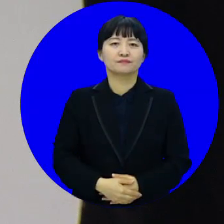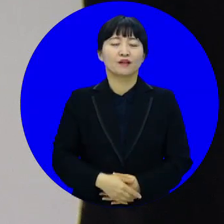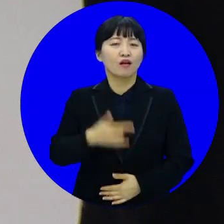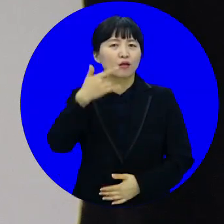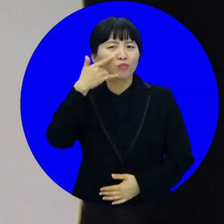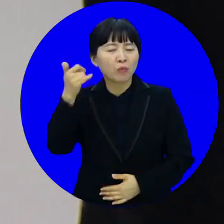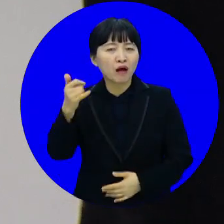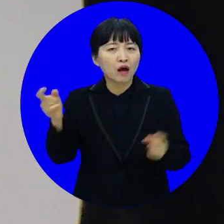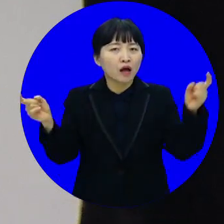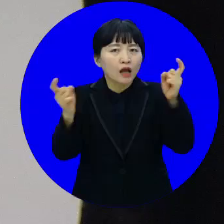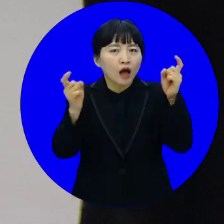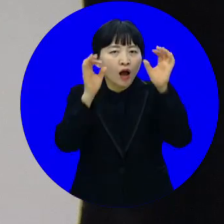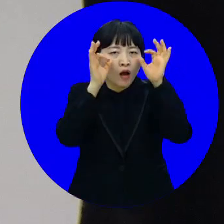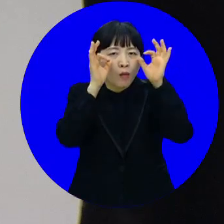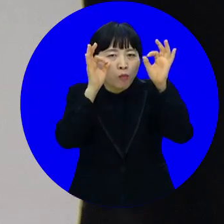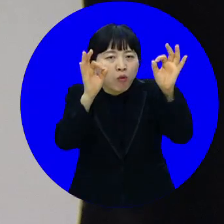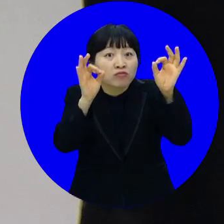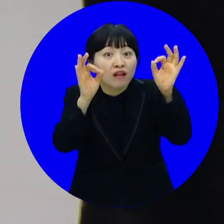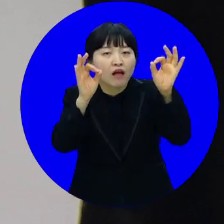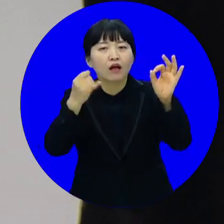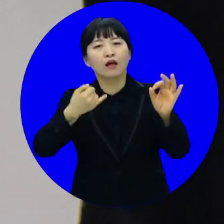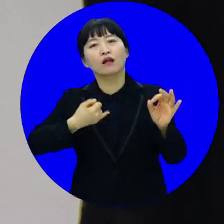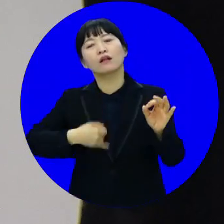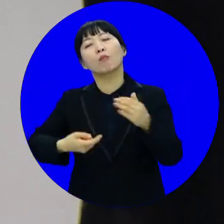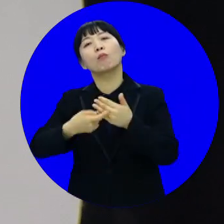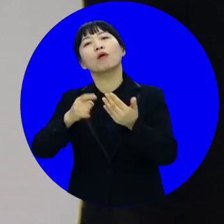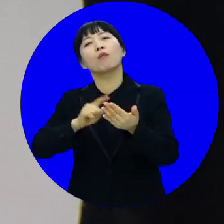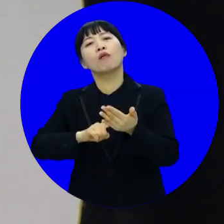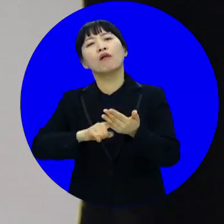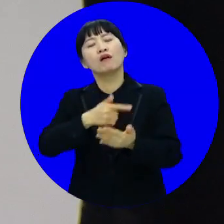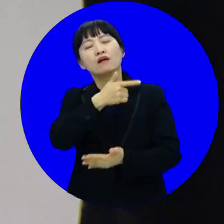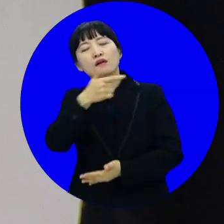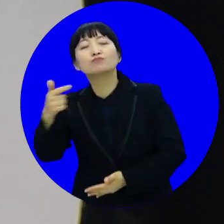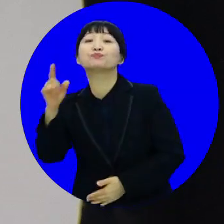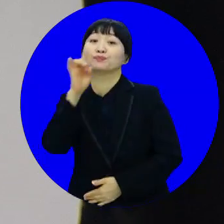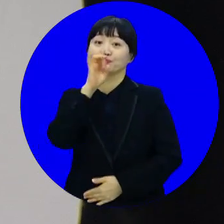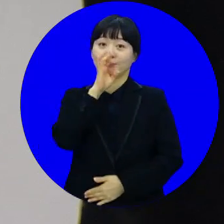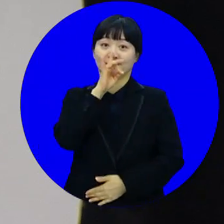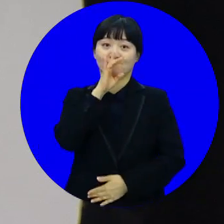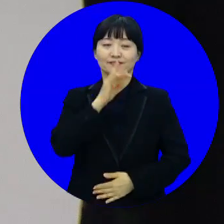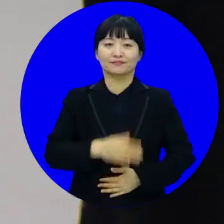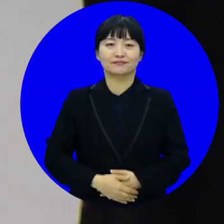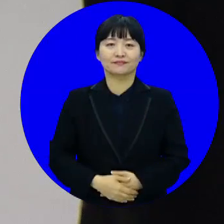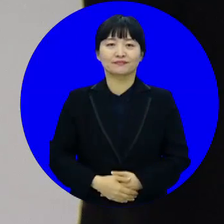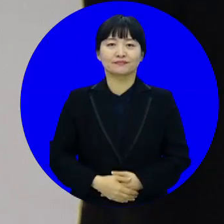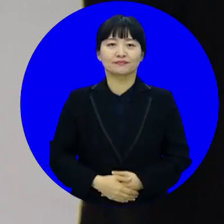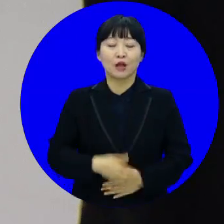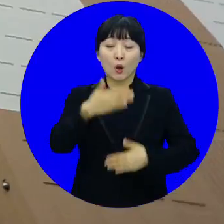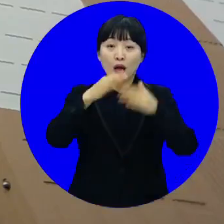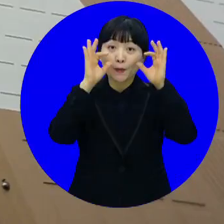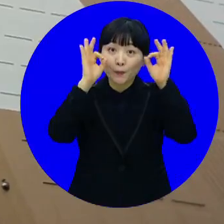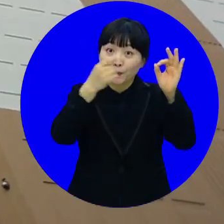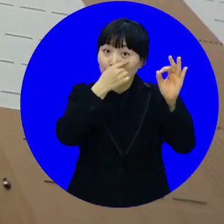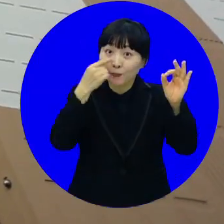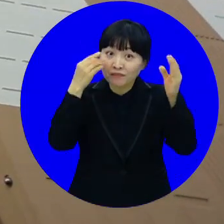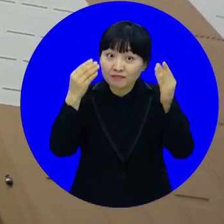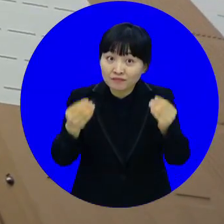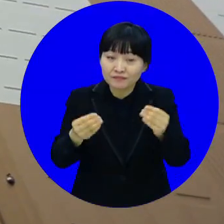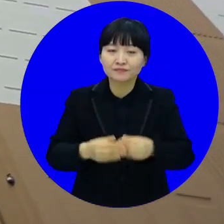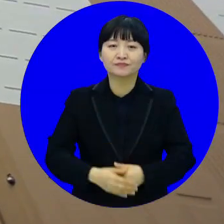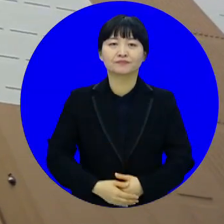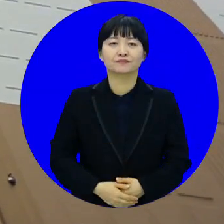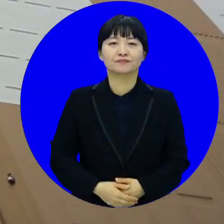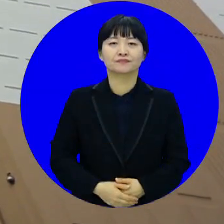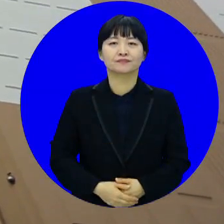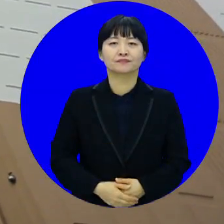부모님들이 다투는 그 과정을 다 지켜보고 있는데 미나의 마음이 어떨지 굉장히 궁금하거든요. 화면으로 확인해 보시죠.